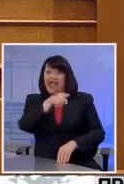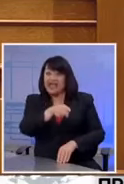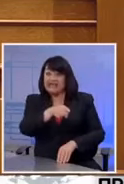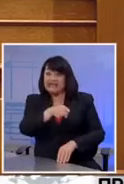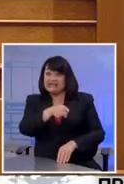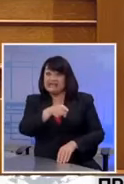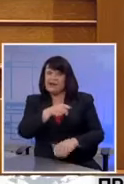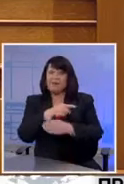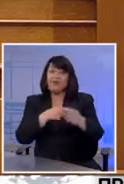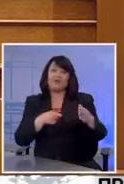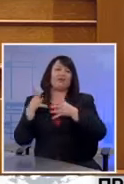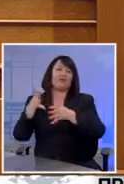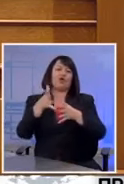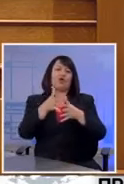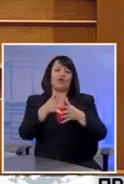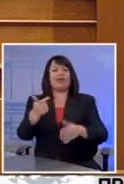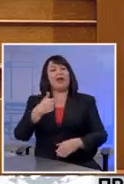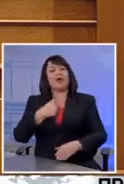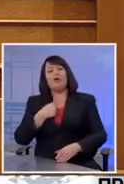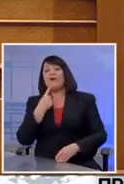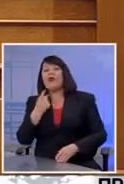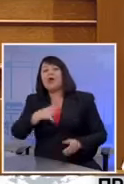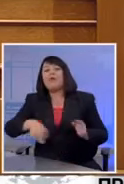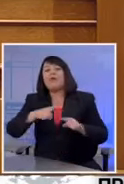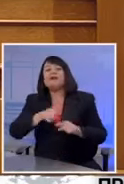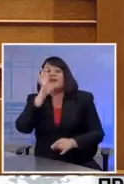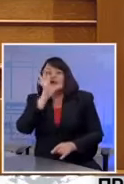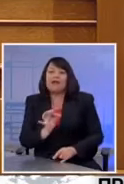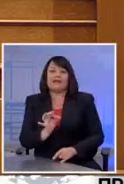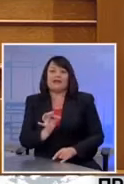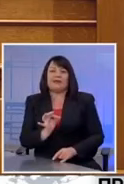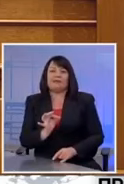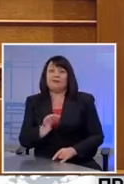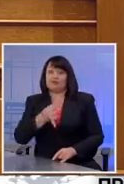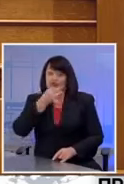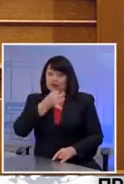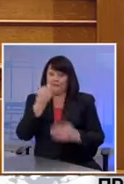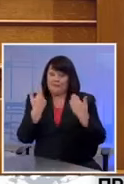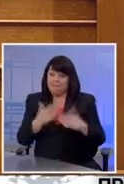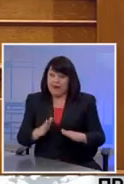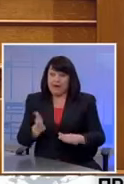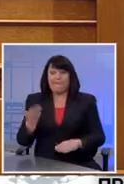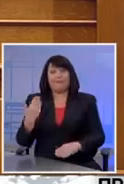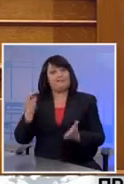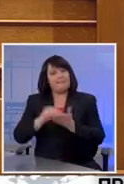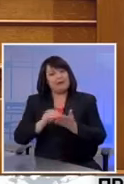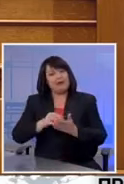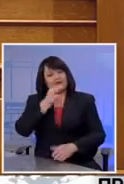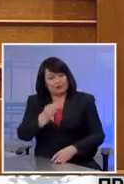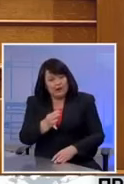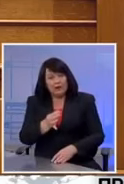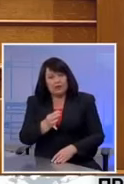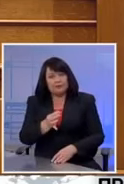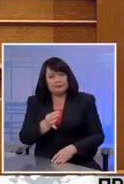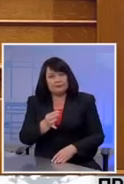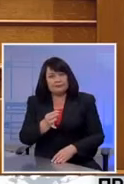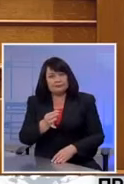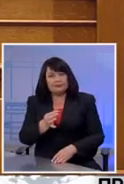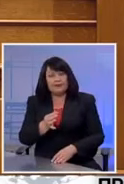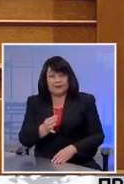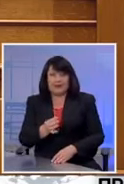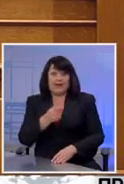της πολιτικής εξαπάτησης, εγώ λέω στους πολίτες την αλήθεια. Σας το είπα και πριν κύριε Τσίπρα, το επαναλαμβάνω και τώρα.